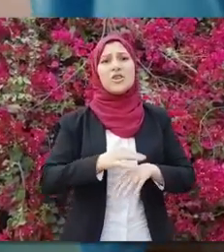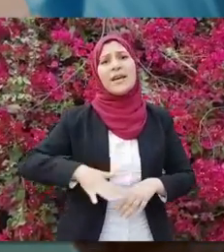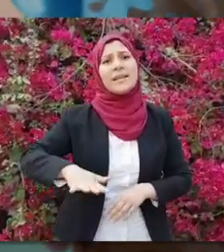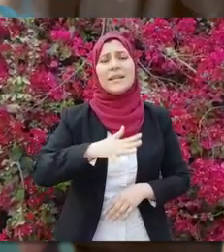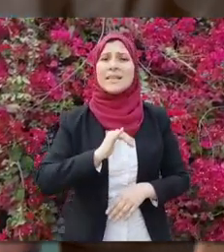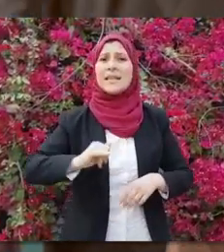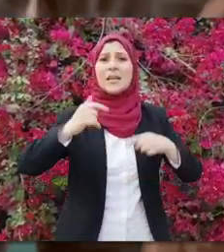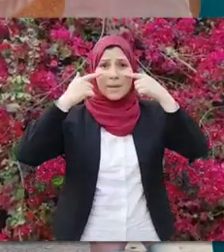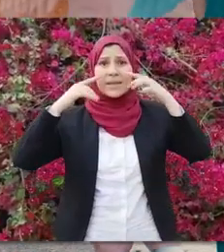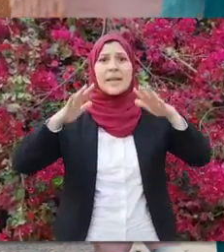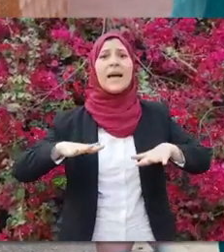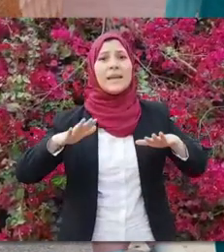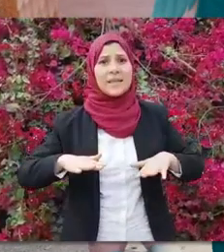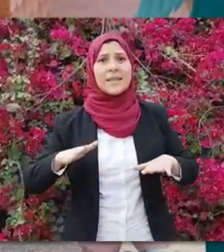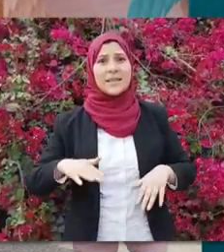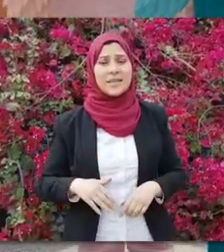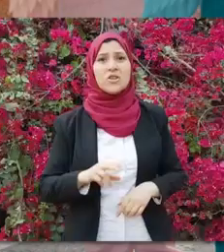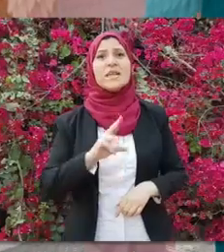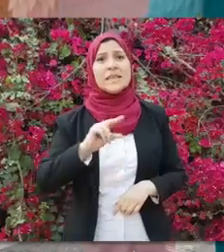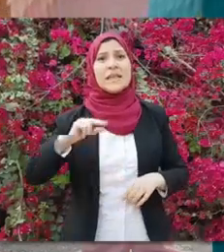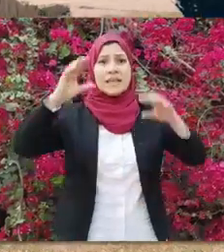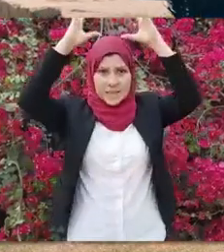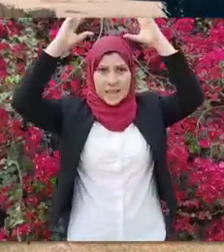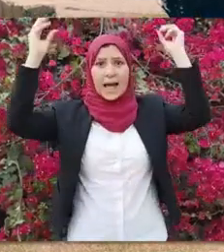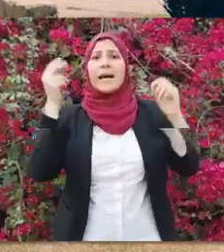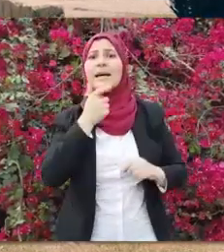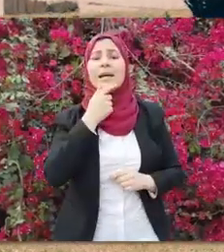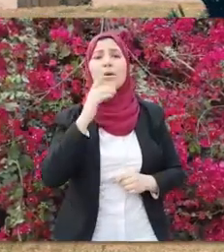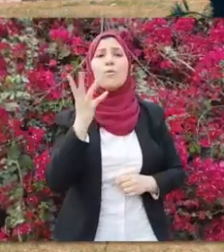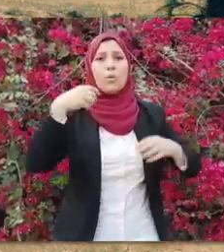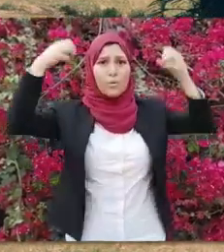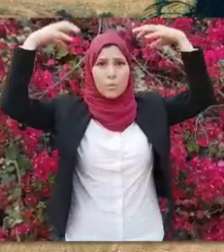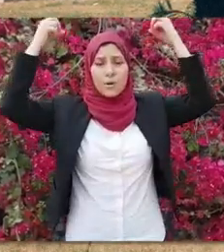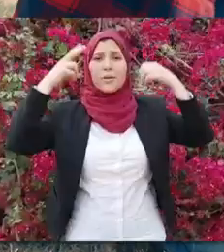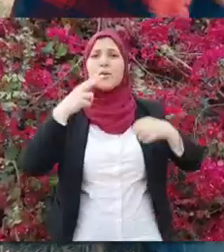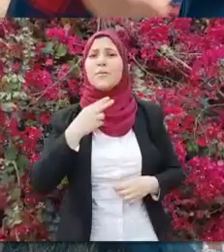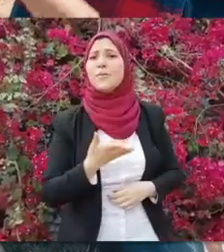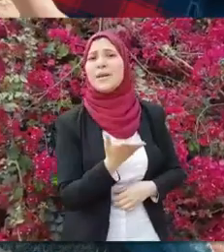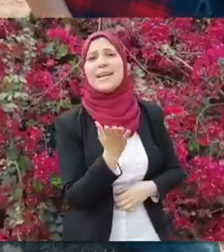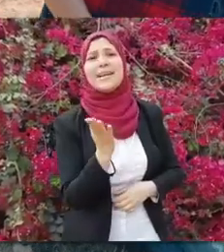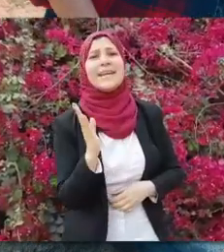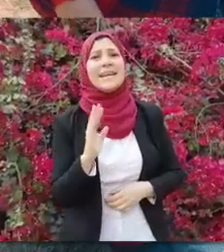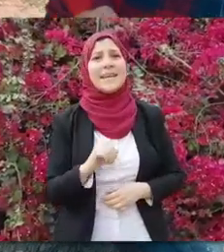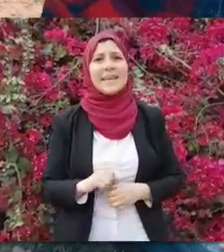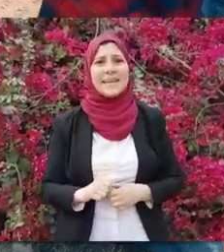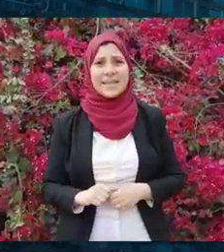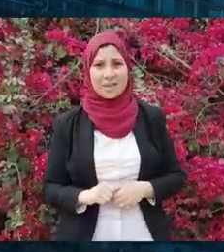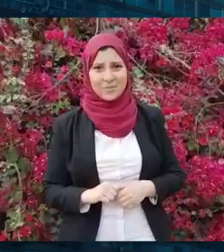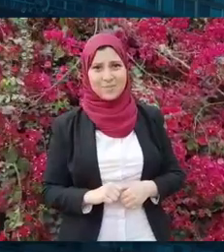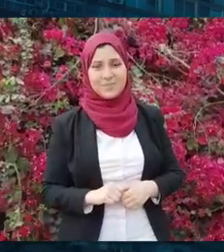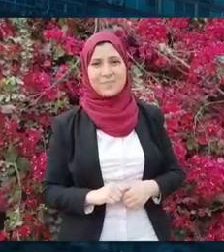اللي عشان الناس دايما يعيش زي السحاب كله مطر